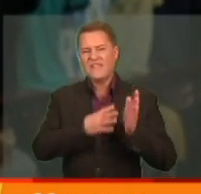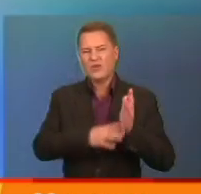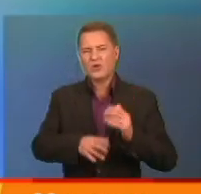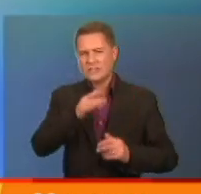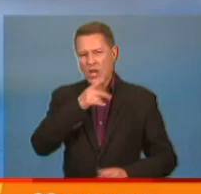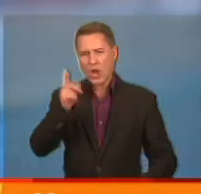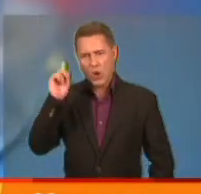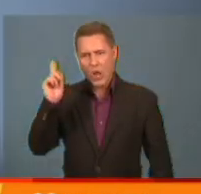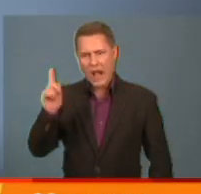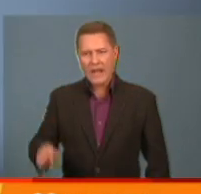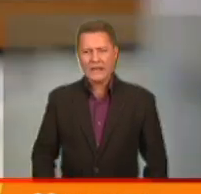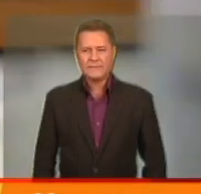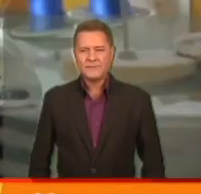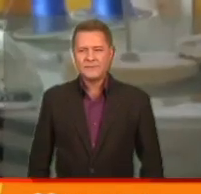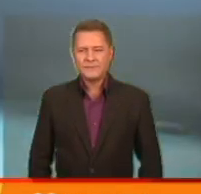років.